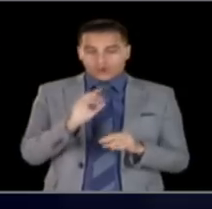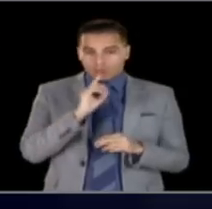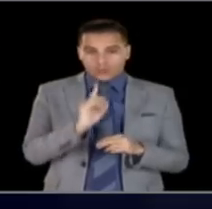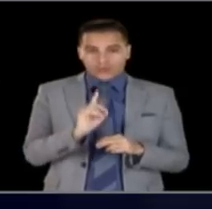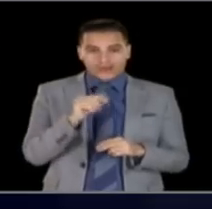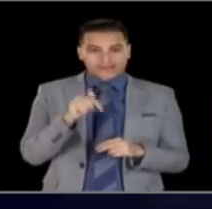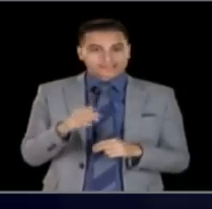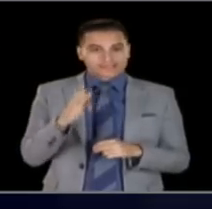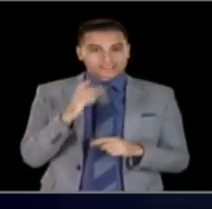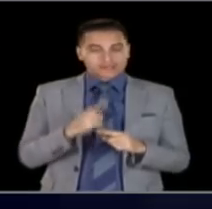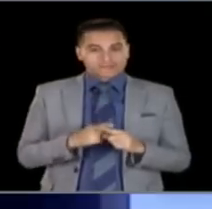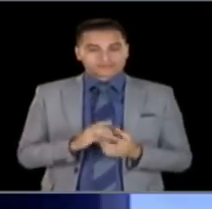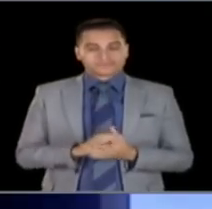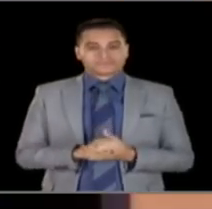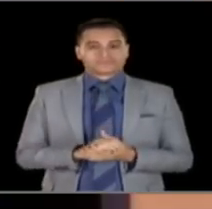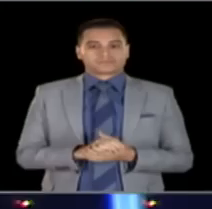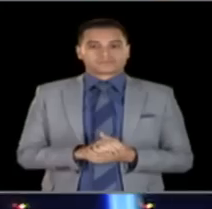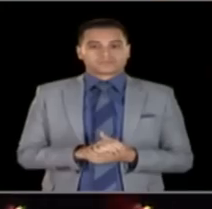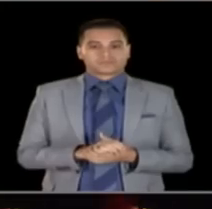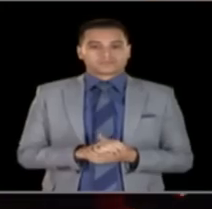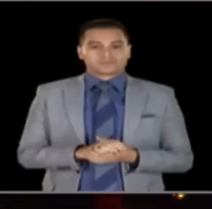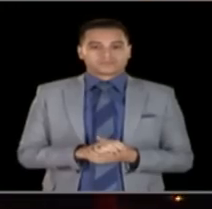ولكن إجابة خاطئة.